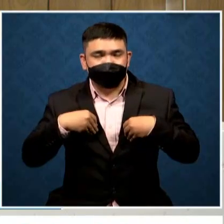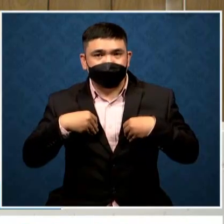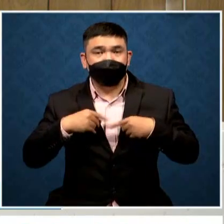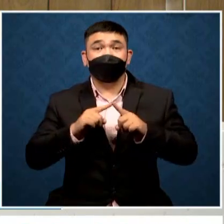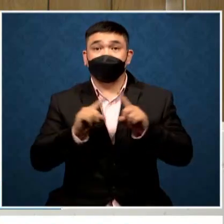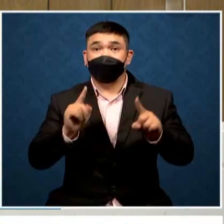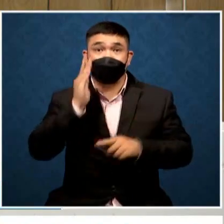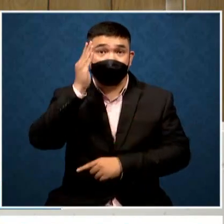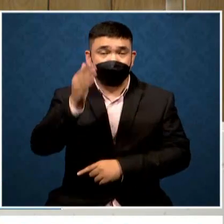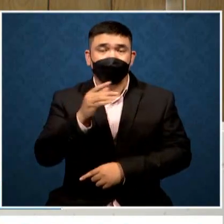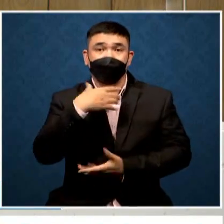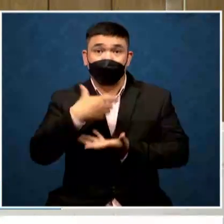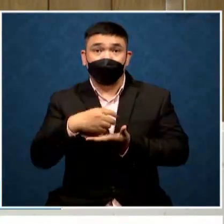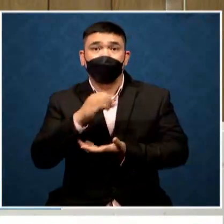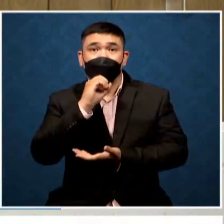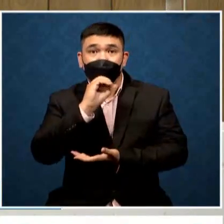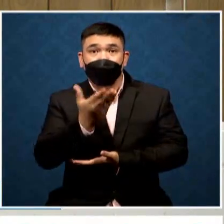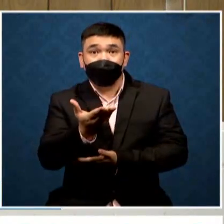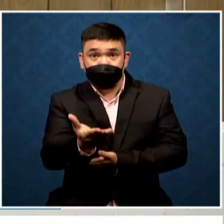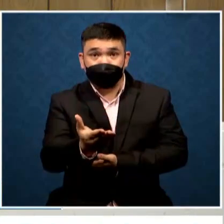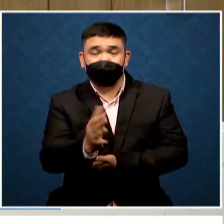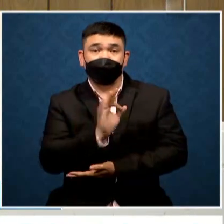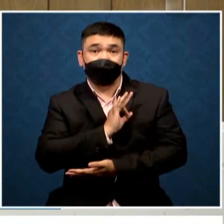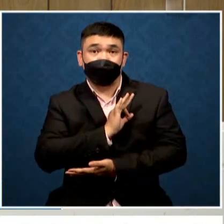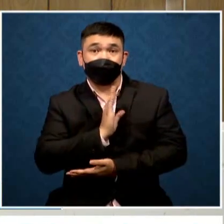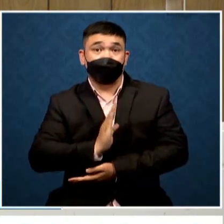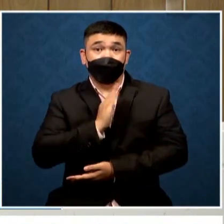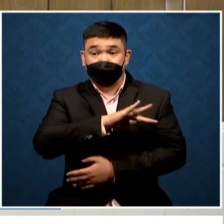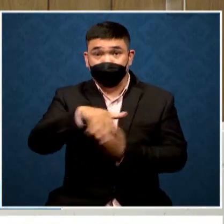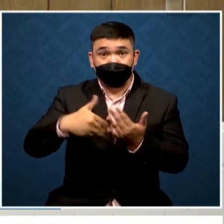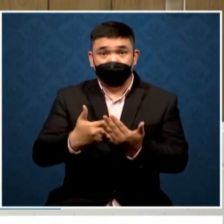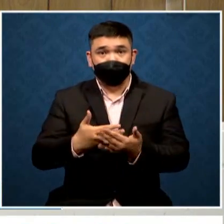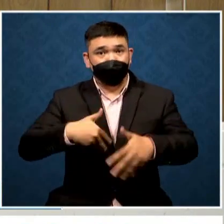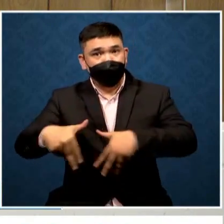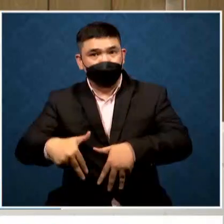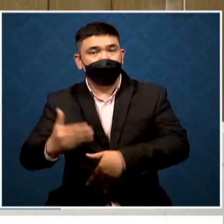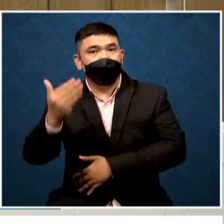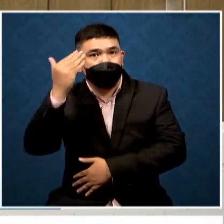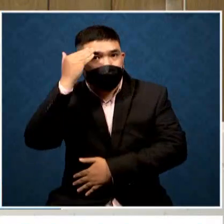ไรก็ตามผมก็อยากจะเรียนให้ท่านสมาชิกทรงเกียรติกับประชาชนได้ทราบว่า